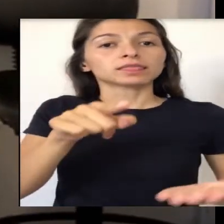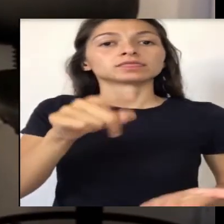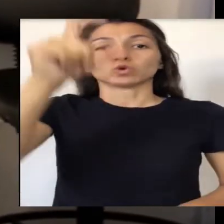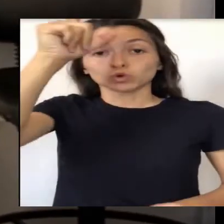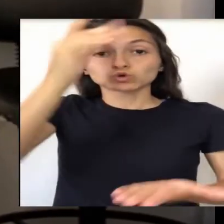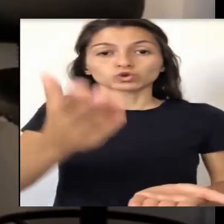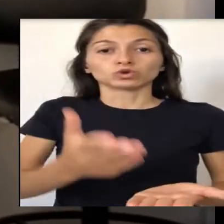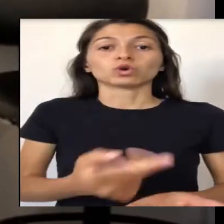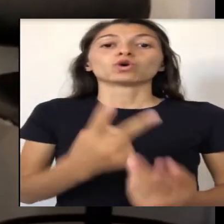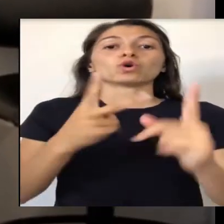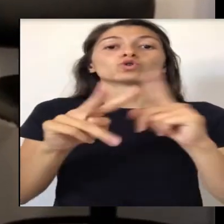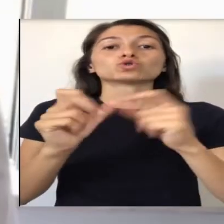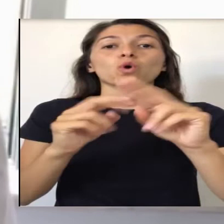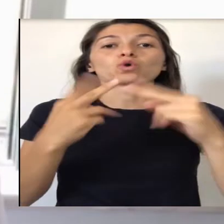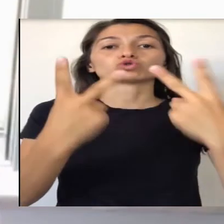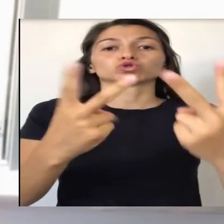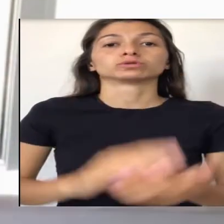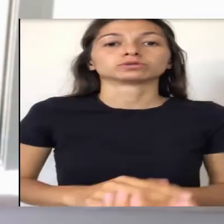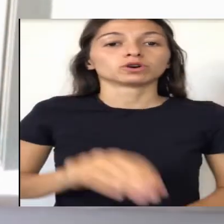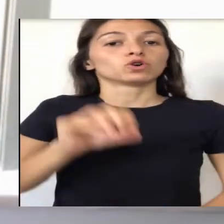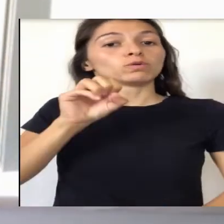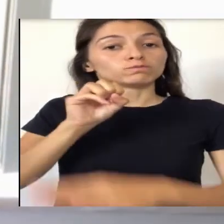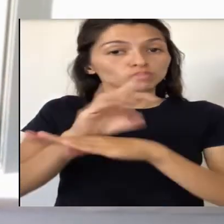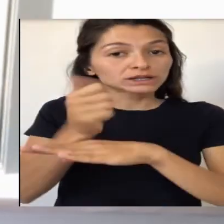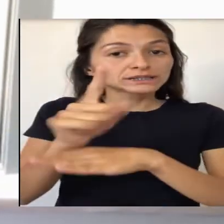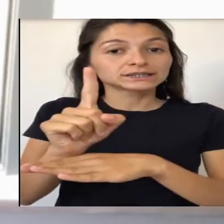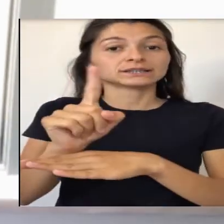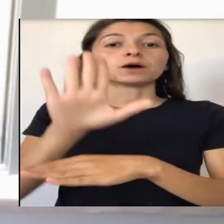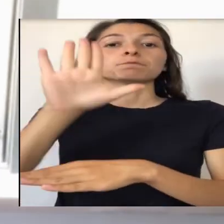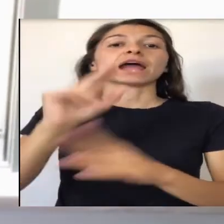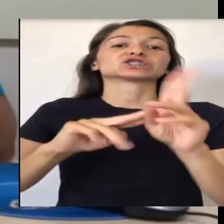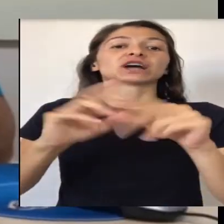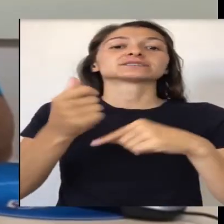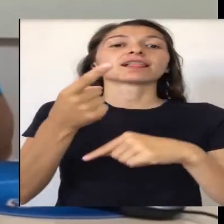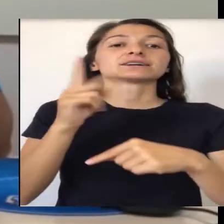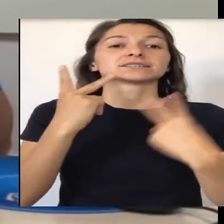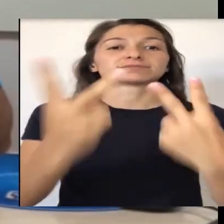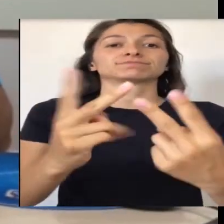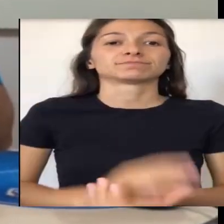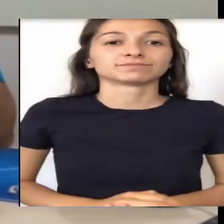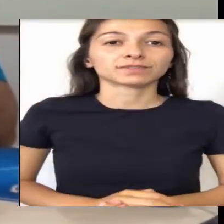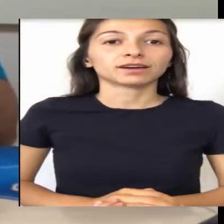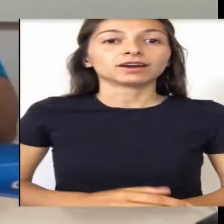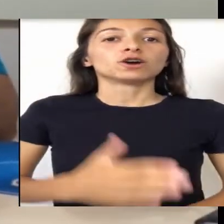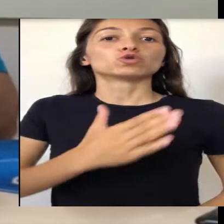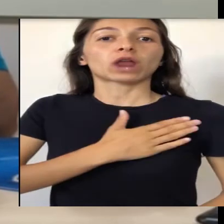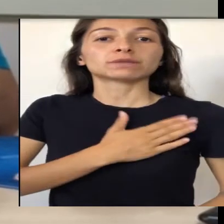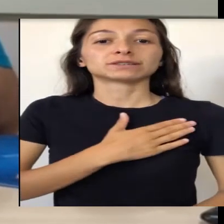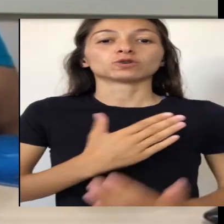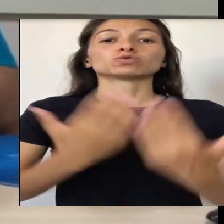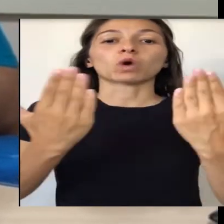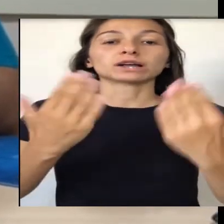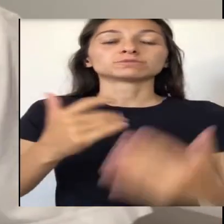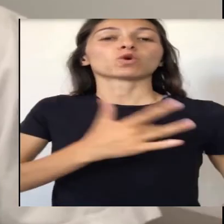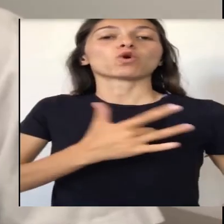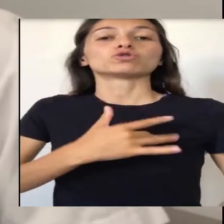daha çok kimseye yakışmayacak. Çünkü sen Türksün, yörüksün. Muğlalısın,